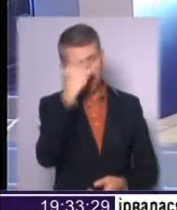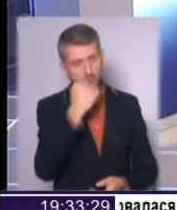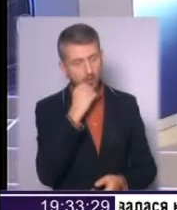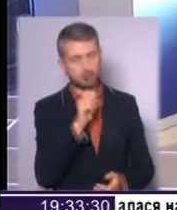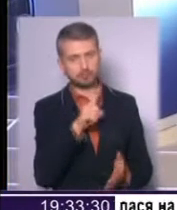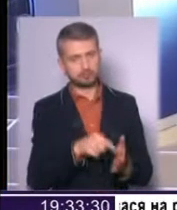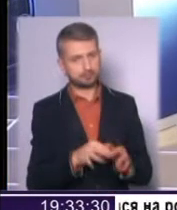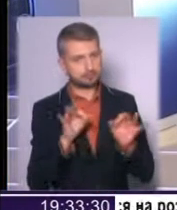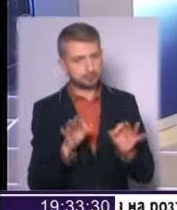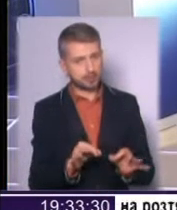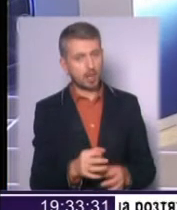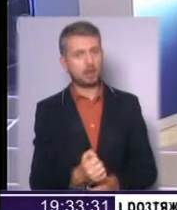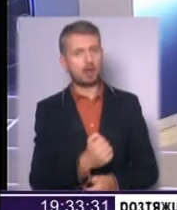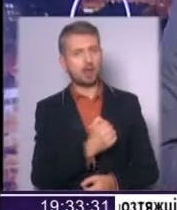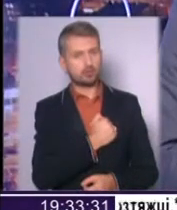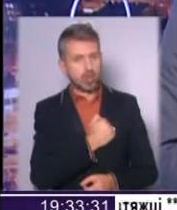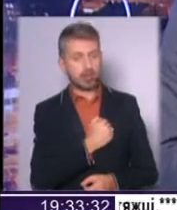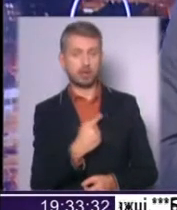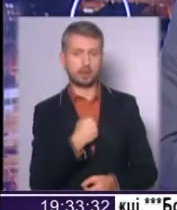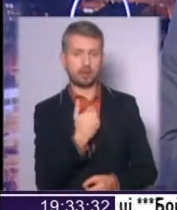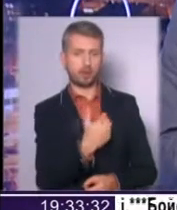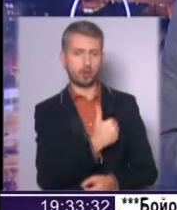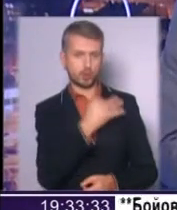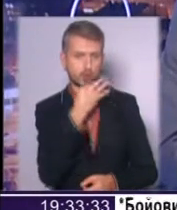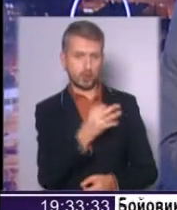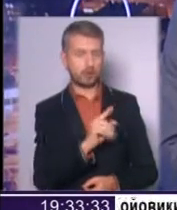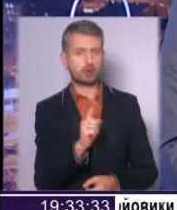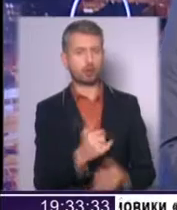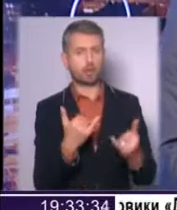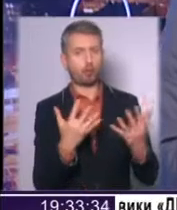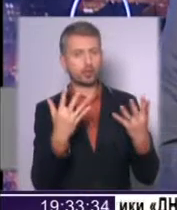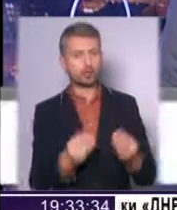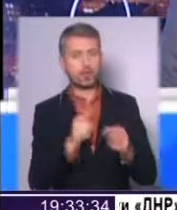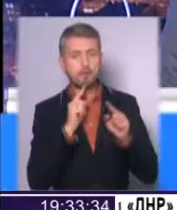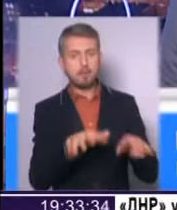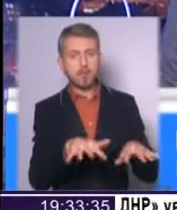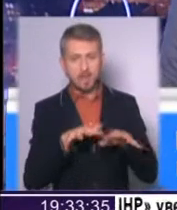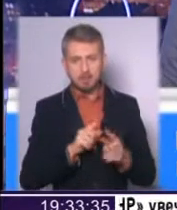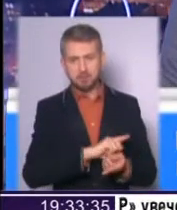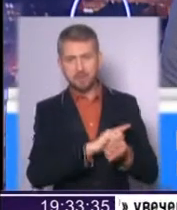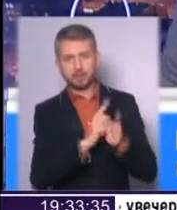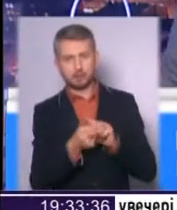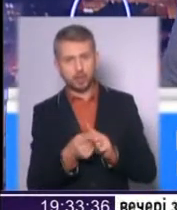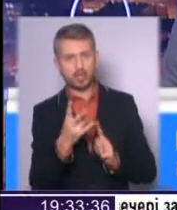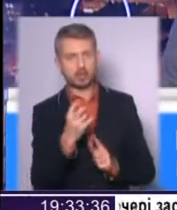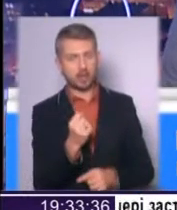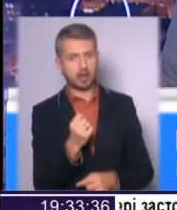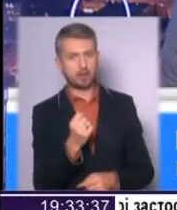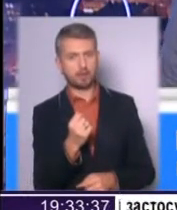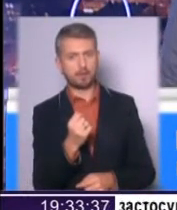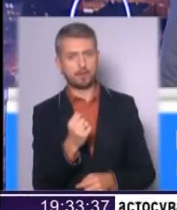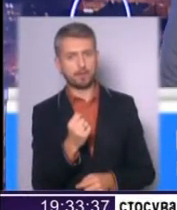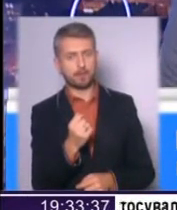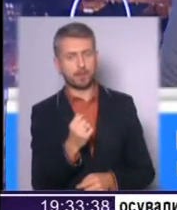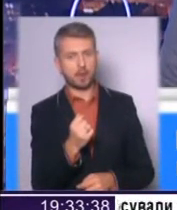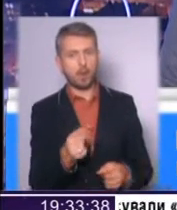дню не имеют никакого отношения. Это первое. Второе. Не пора ли уже парламенту наконец-то жестко контролировать